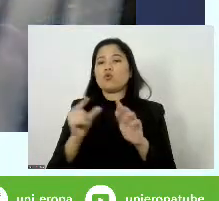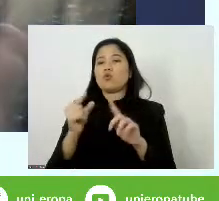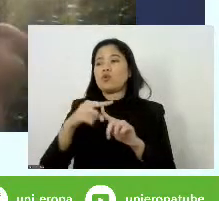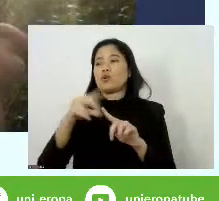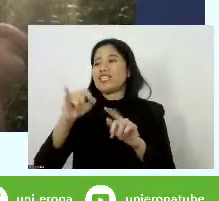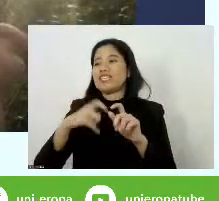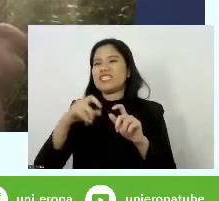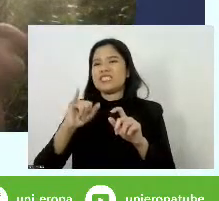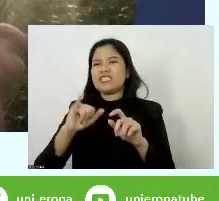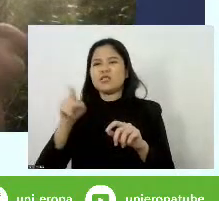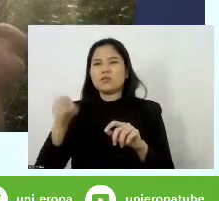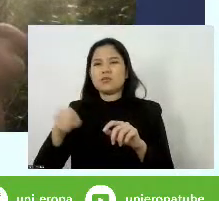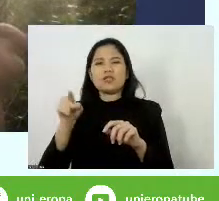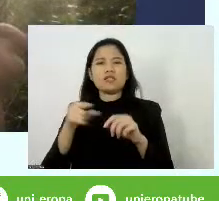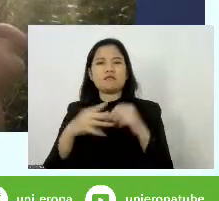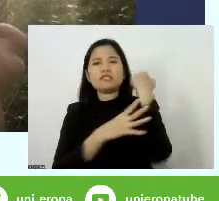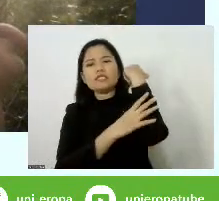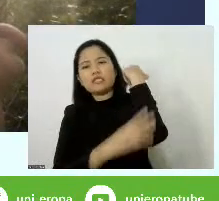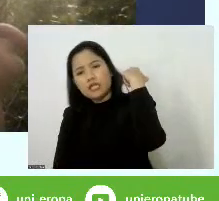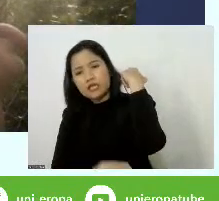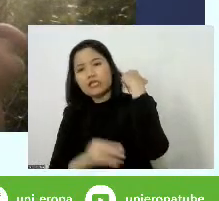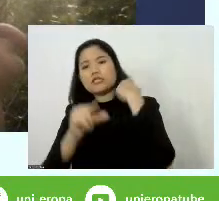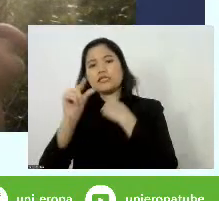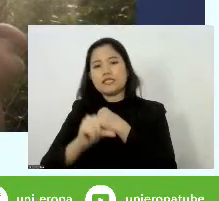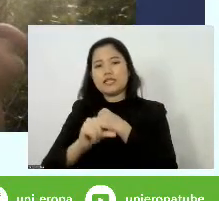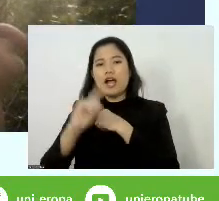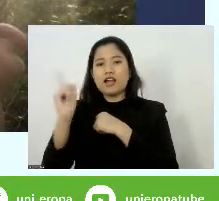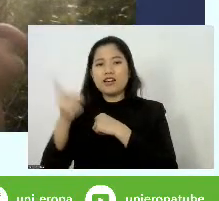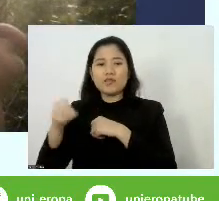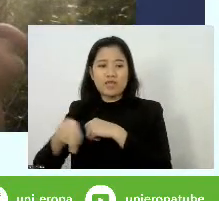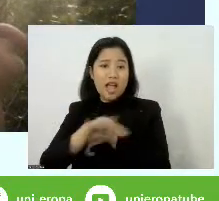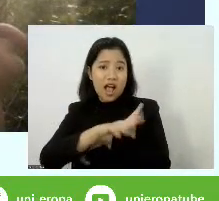lihat itu ada air dia malah menggenang